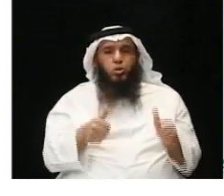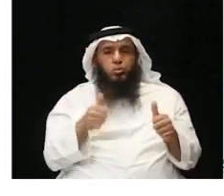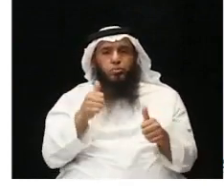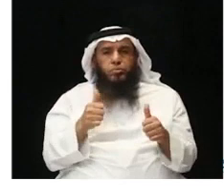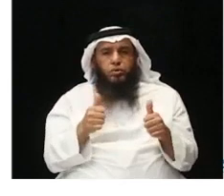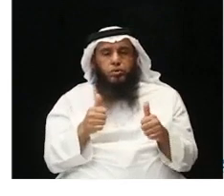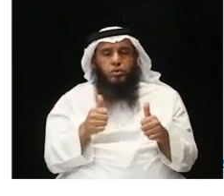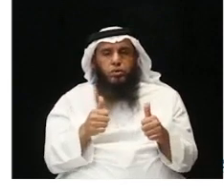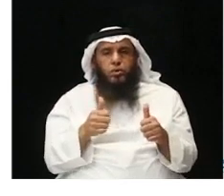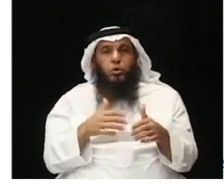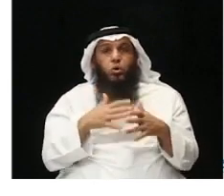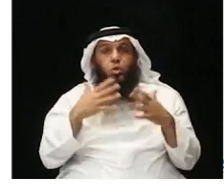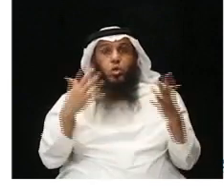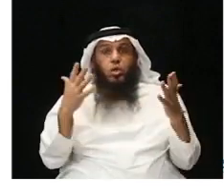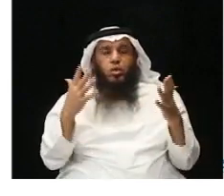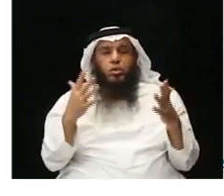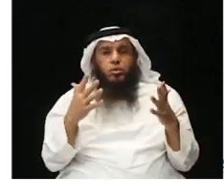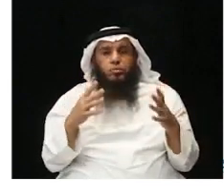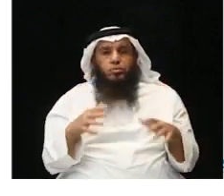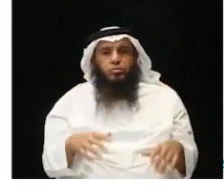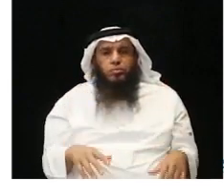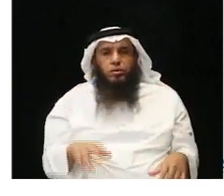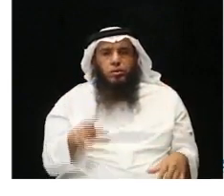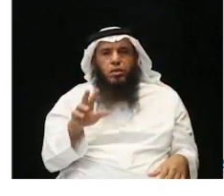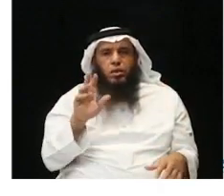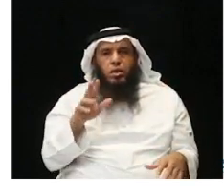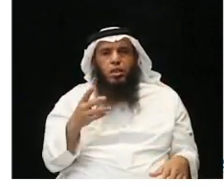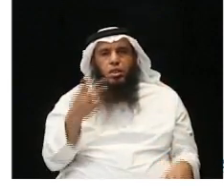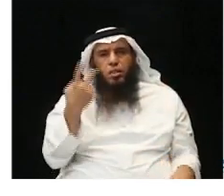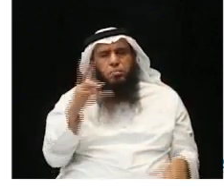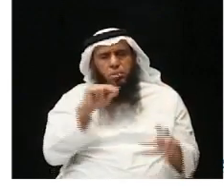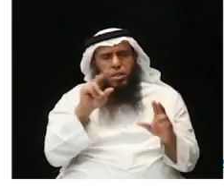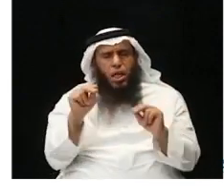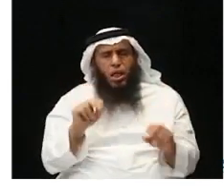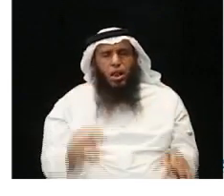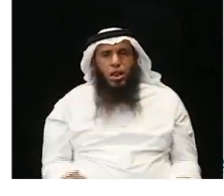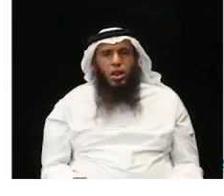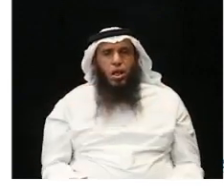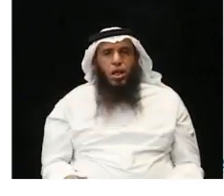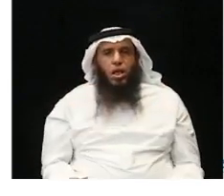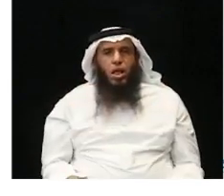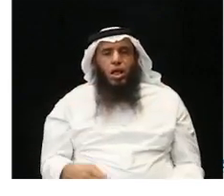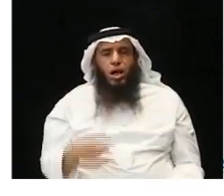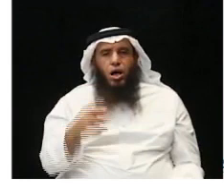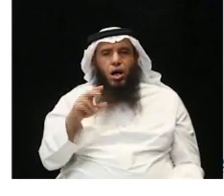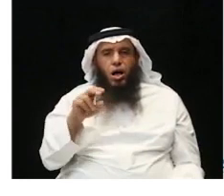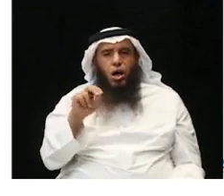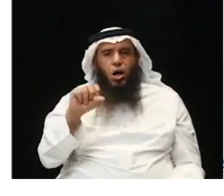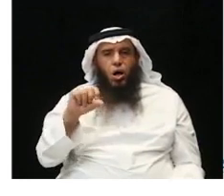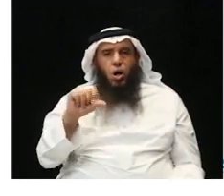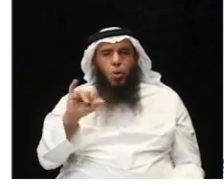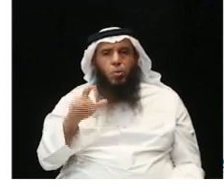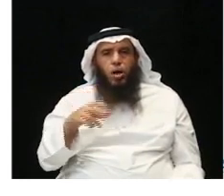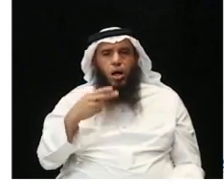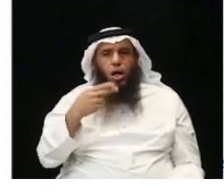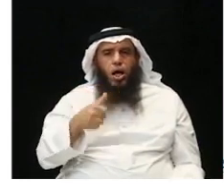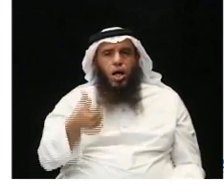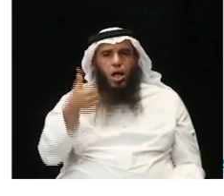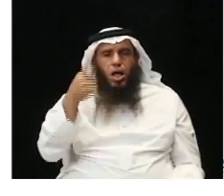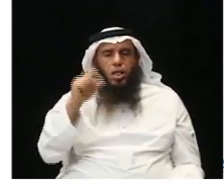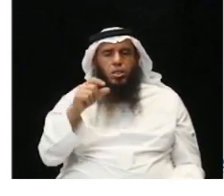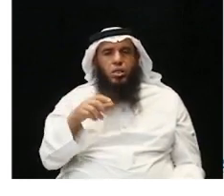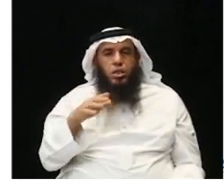وهم كثر، فذكر لك في الكتاب على سبيل المثال قوم عاد أرسل الله سبحانه وتعالى لهم